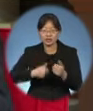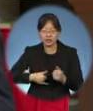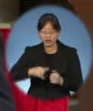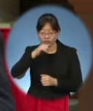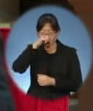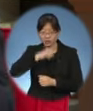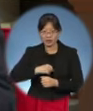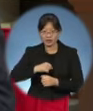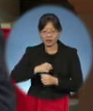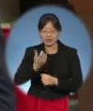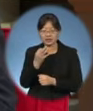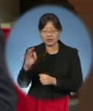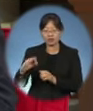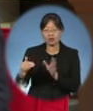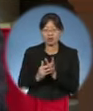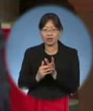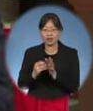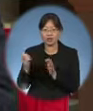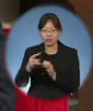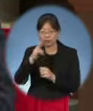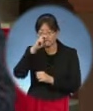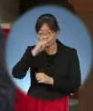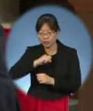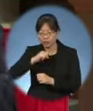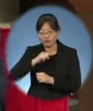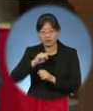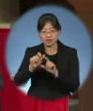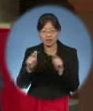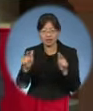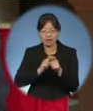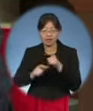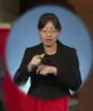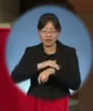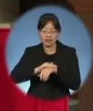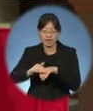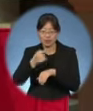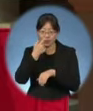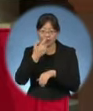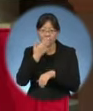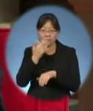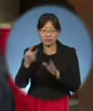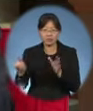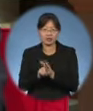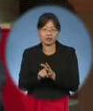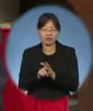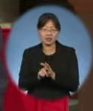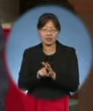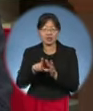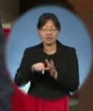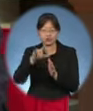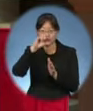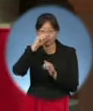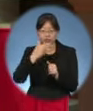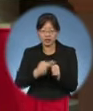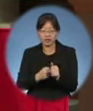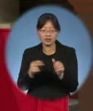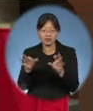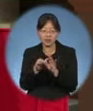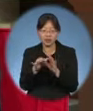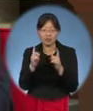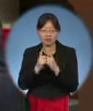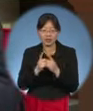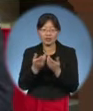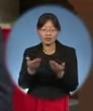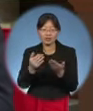좋아하는 것을 인정해주고 그 좋아하는 것을 더 잘 배울 수 있는 그때 좋은 선생님을 연결해주고